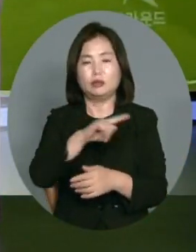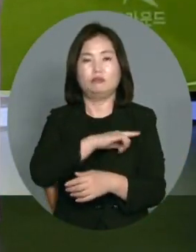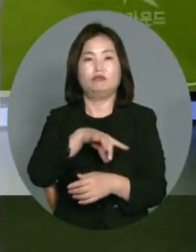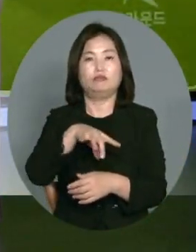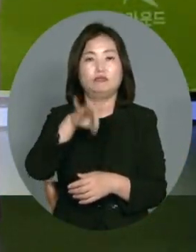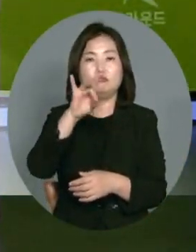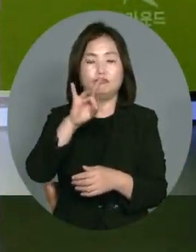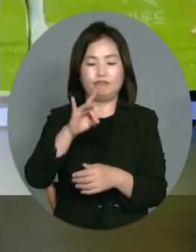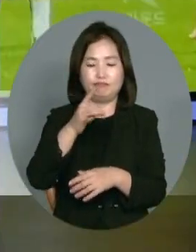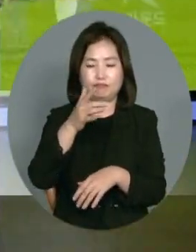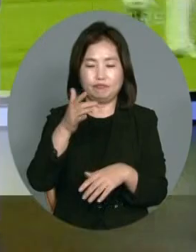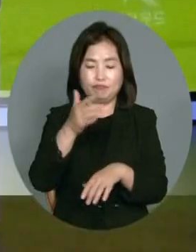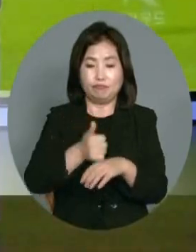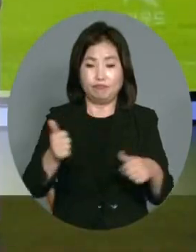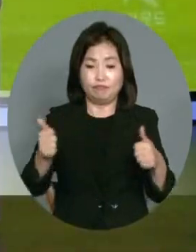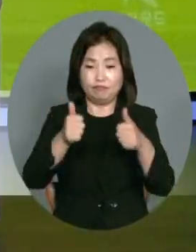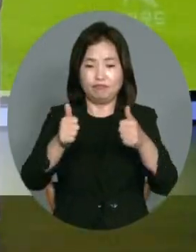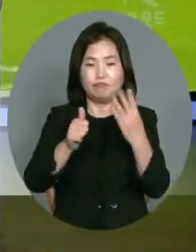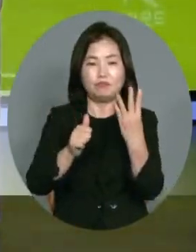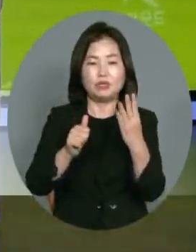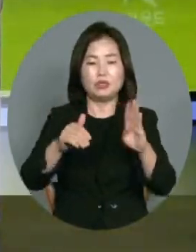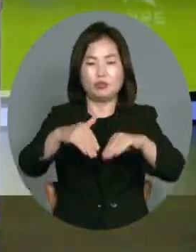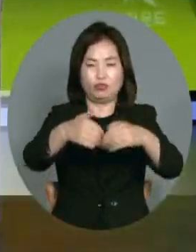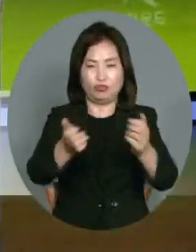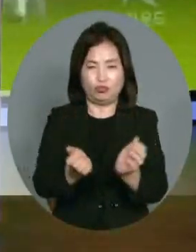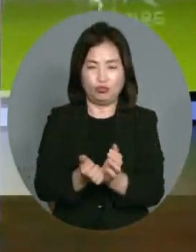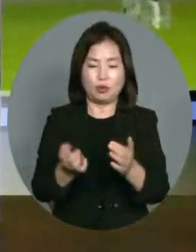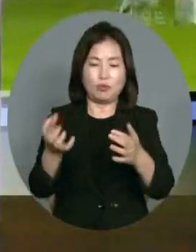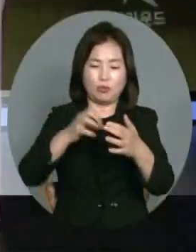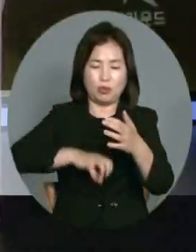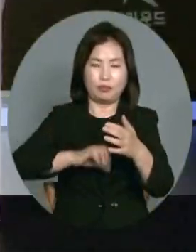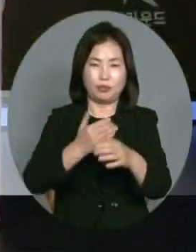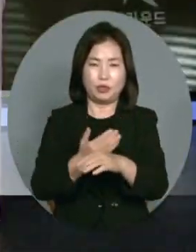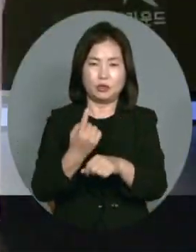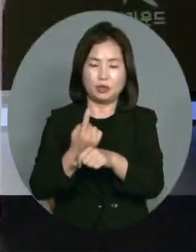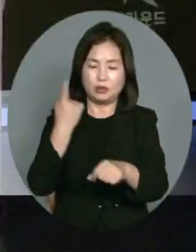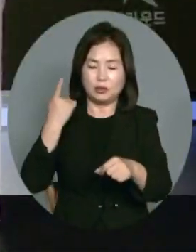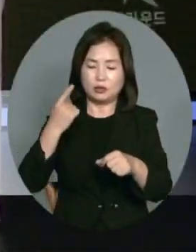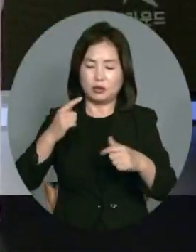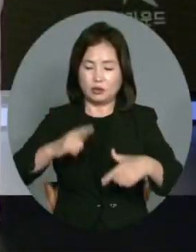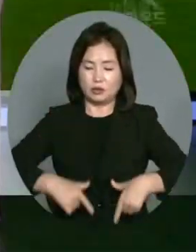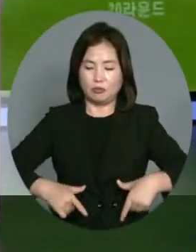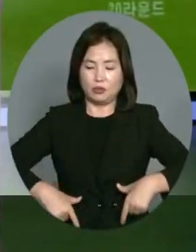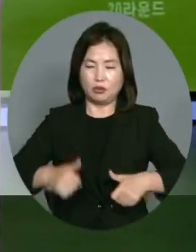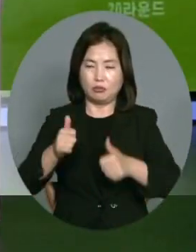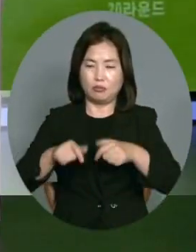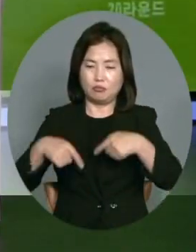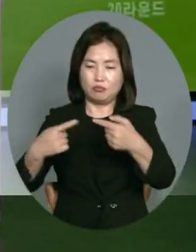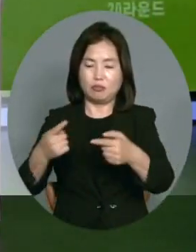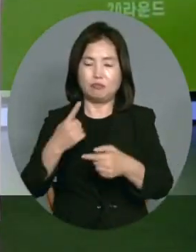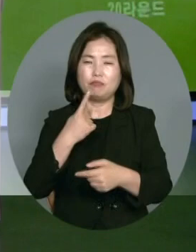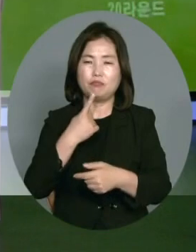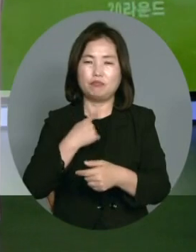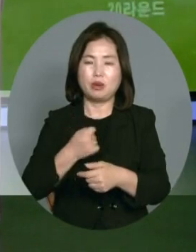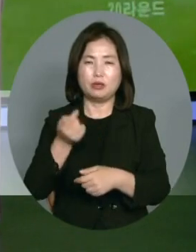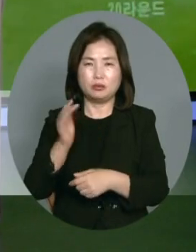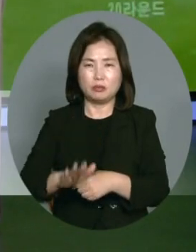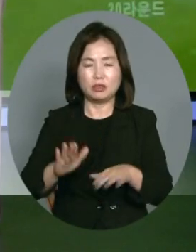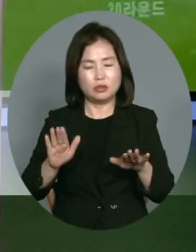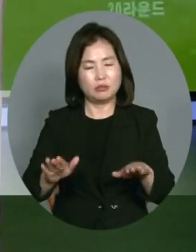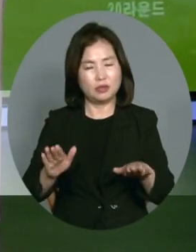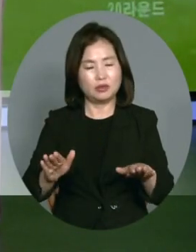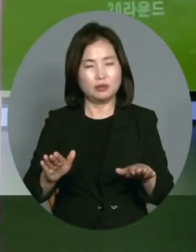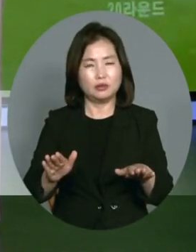처음으로 파이널 B그룹에 속했는데요. 지난해는 AFC 챔피언스리그 진출까지도 노렸지만